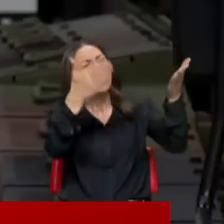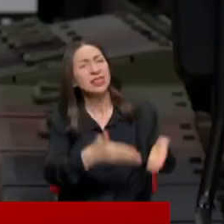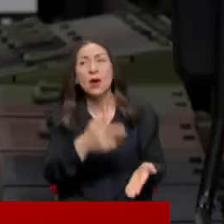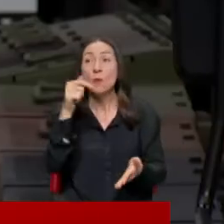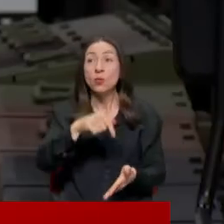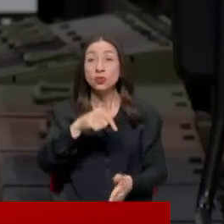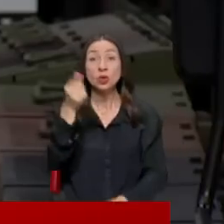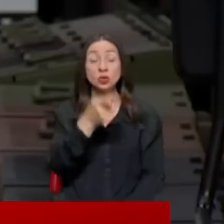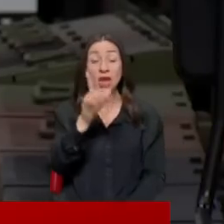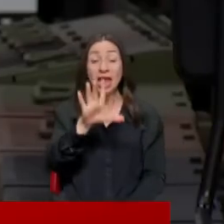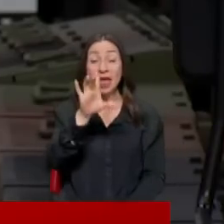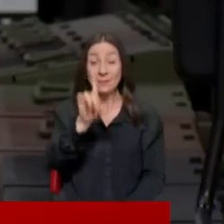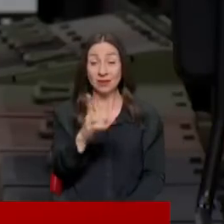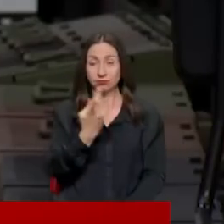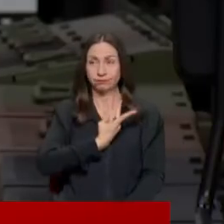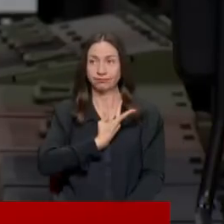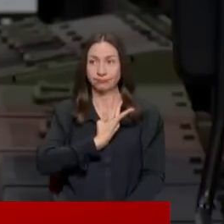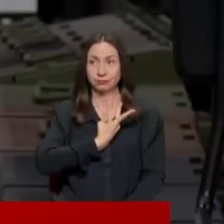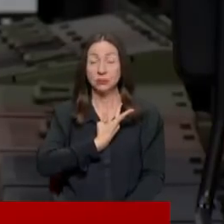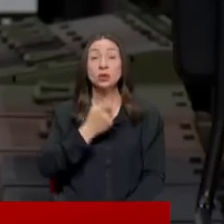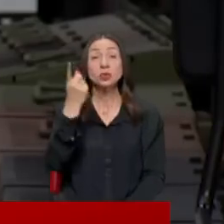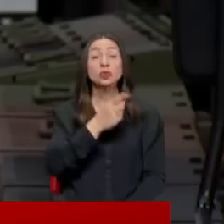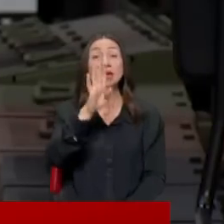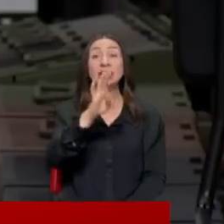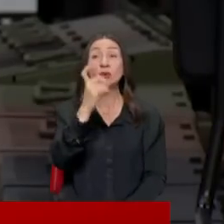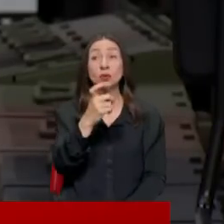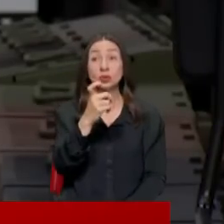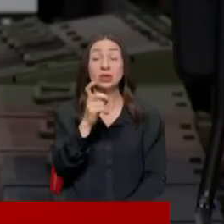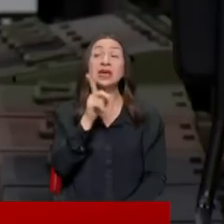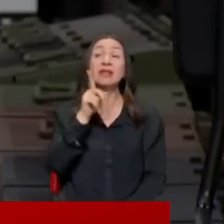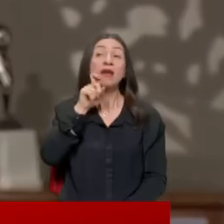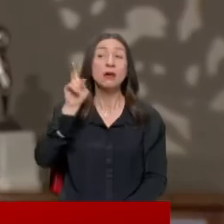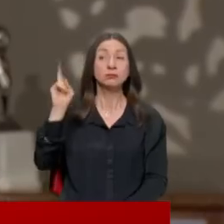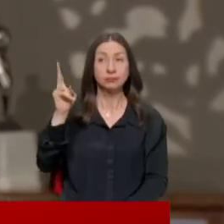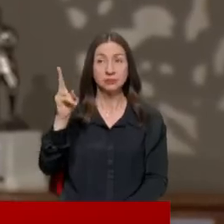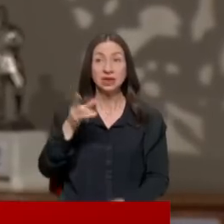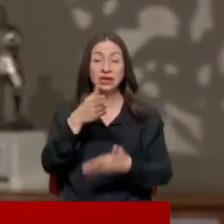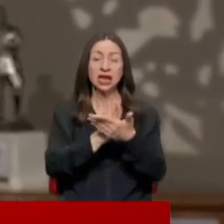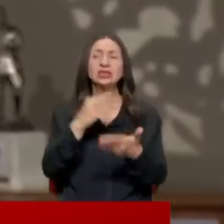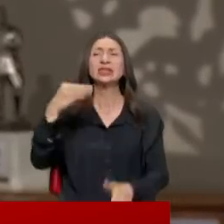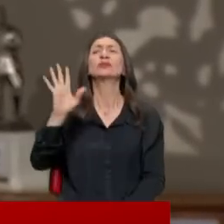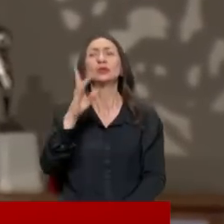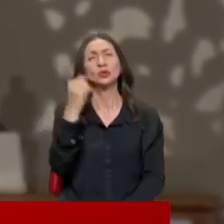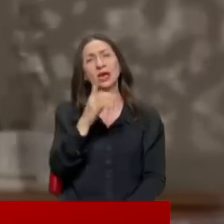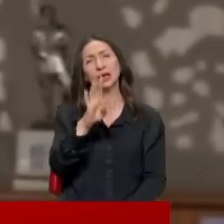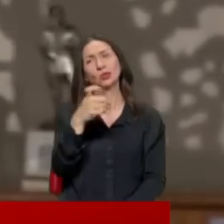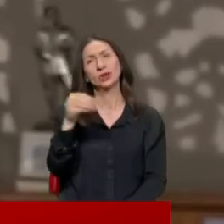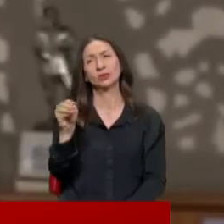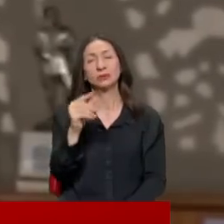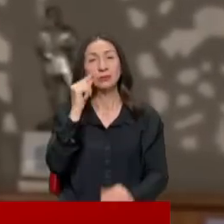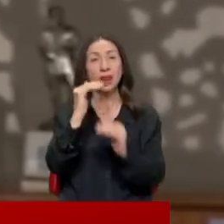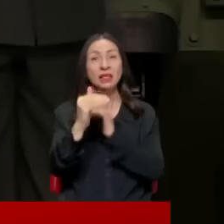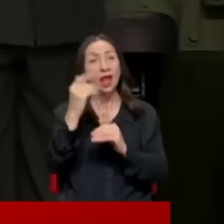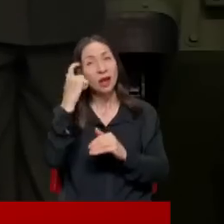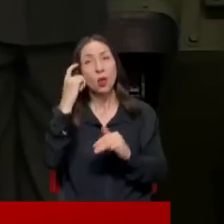burada %51'i bize aittir. %49 Katar'a aittir. Yarısını satmamış. %49'unu satmış. Milletin